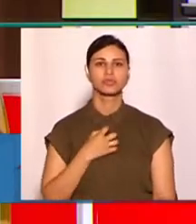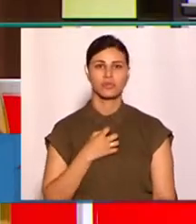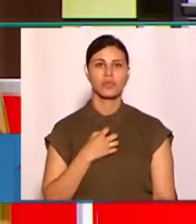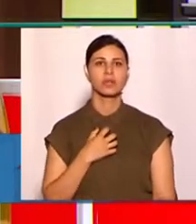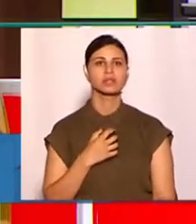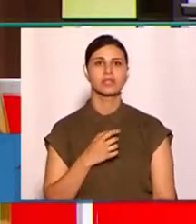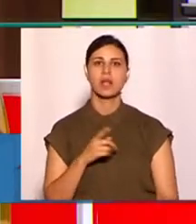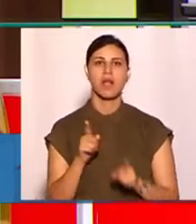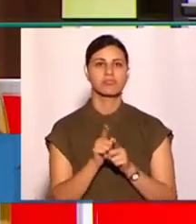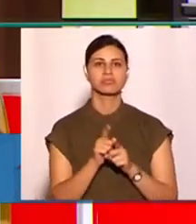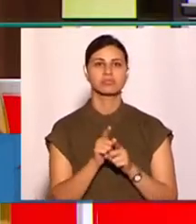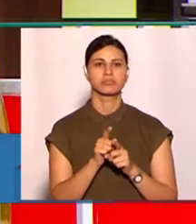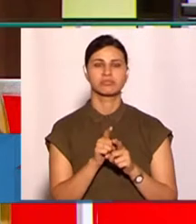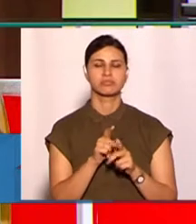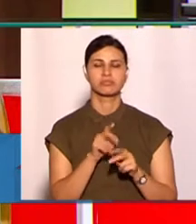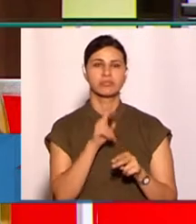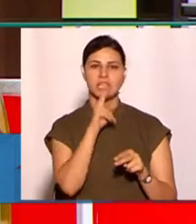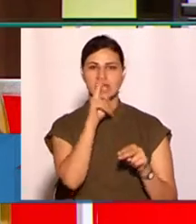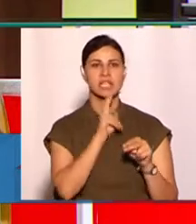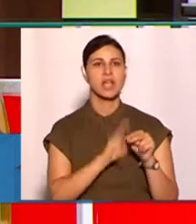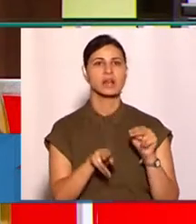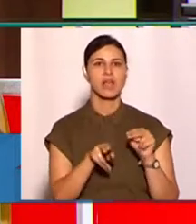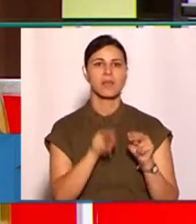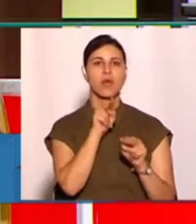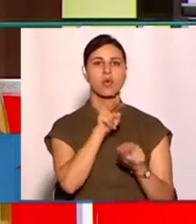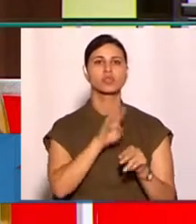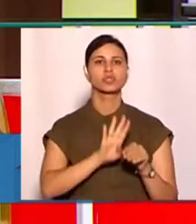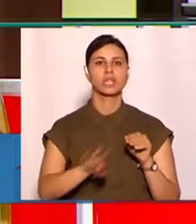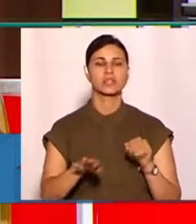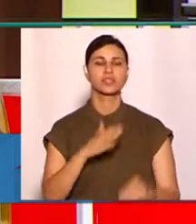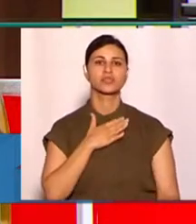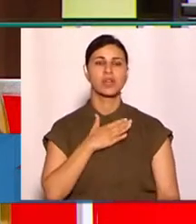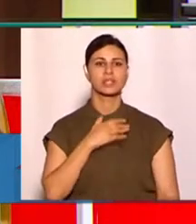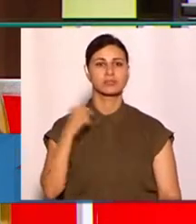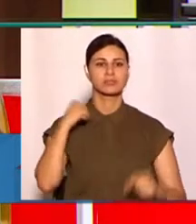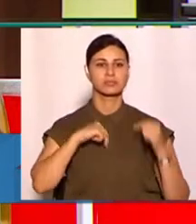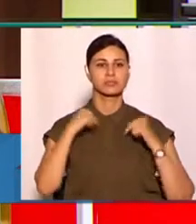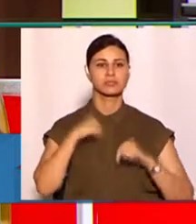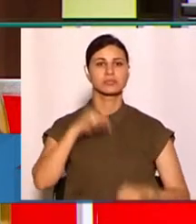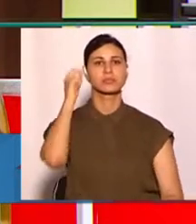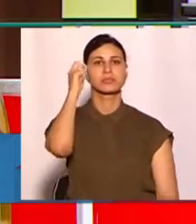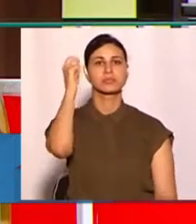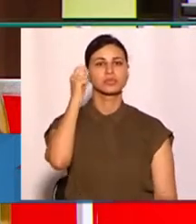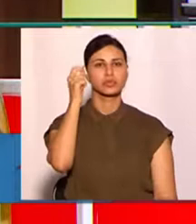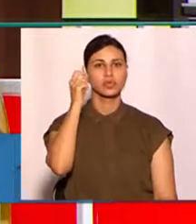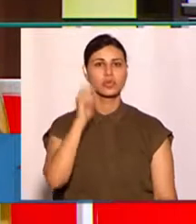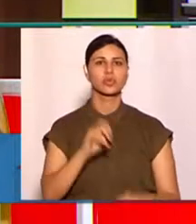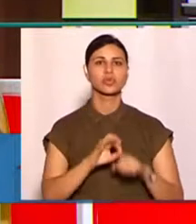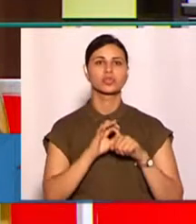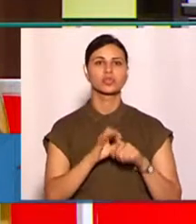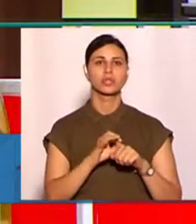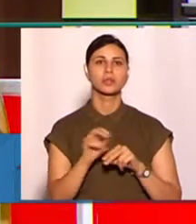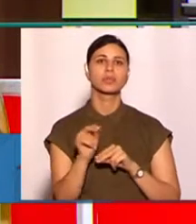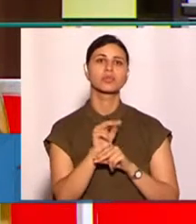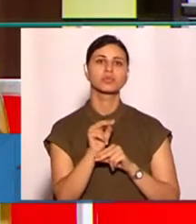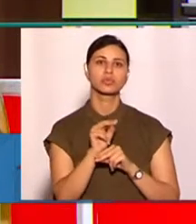იხარჯება უკონტროლოდ. ჩვენ ფსიქოემოციური მდგომარეობიდან გამომდინარე, ჩატარებული მკურნალობიდან